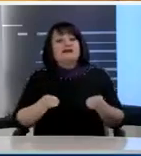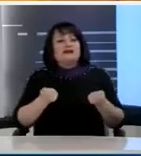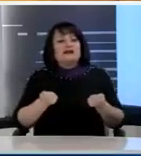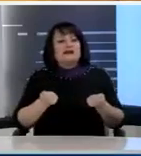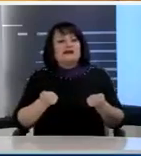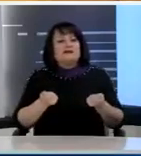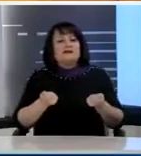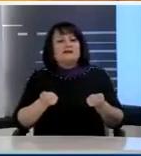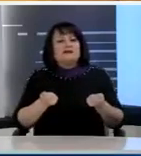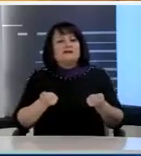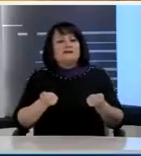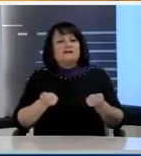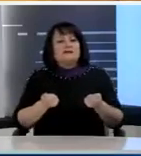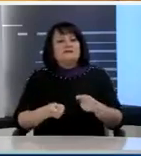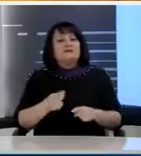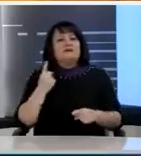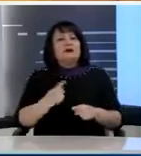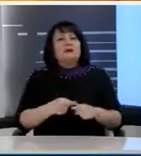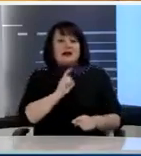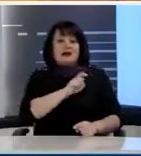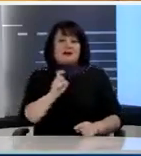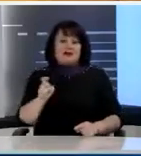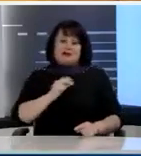από ό,τι μερικά δισεκατομμύρια που ωφέλησα το ελληνικό δημόσιο.